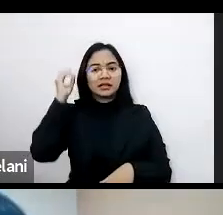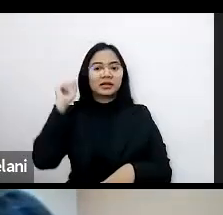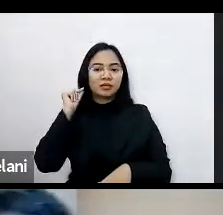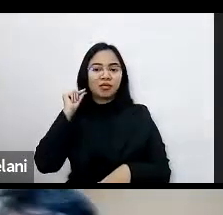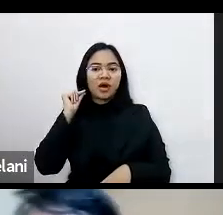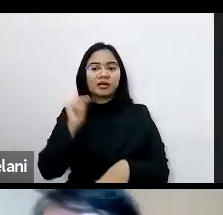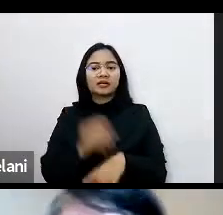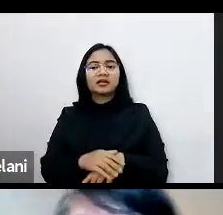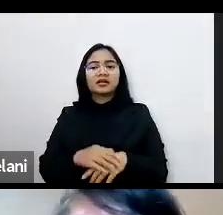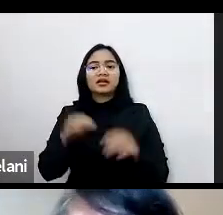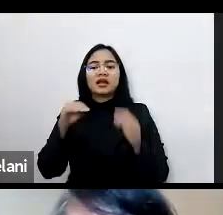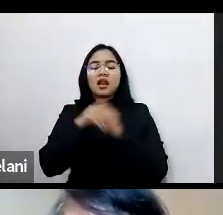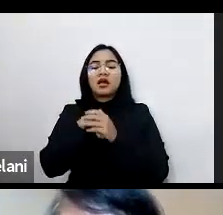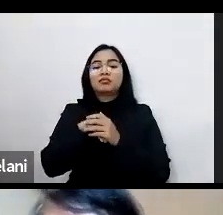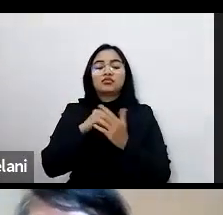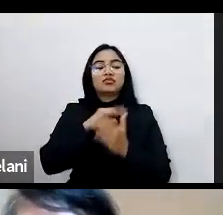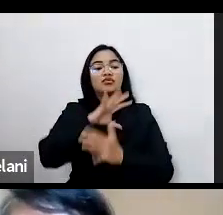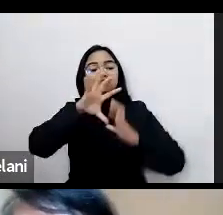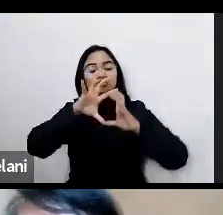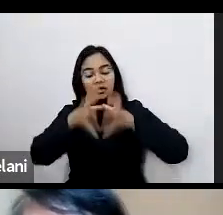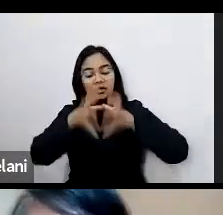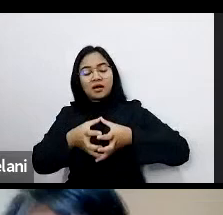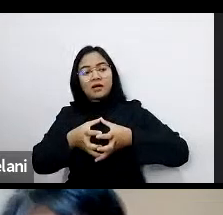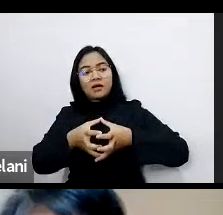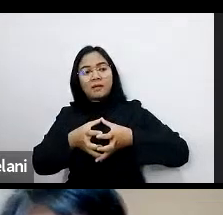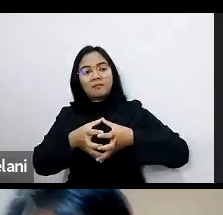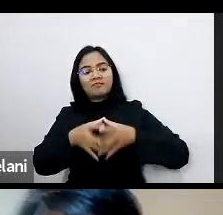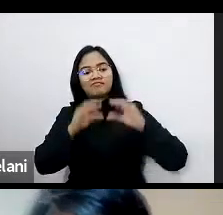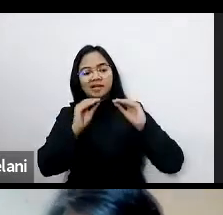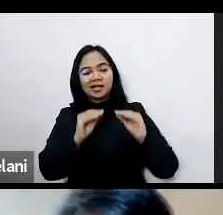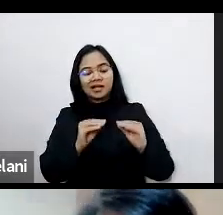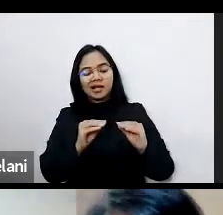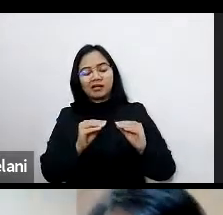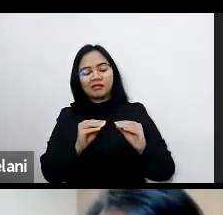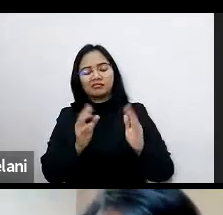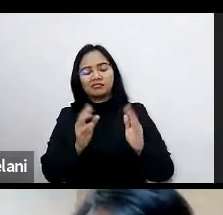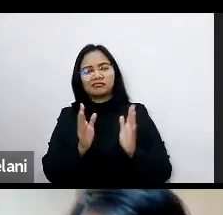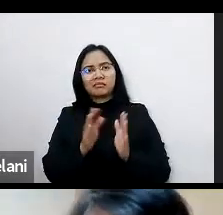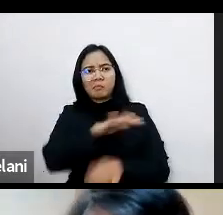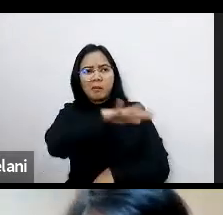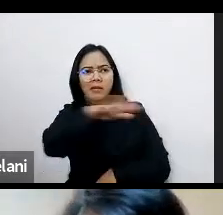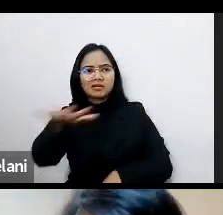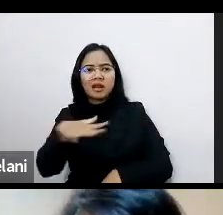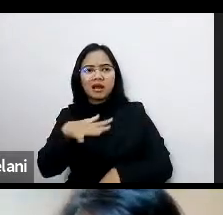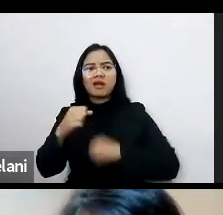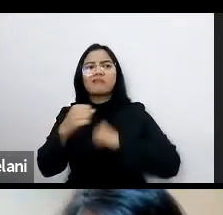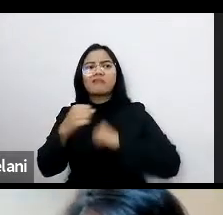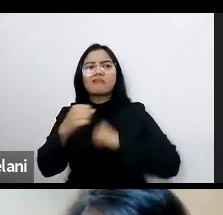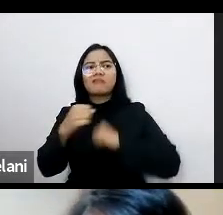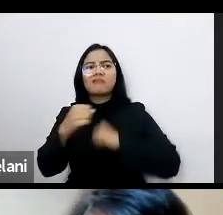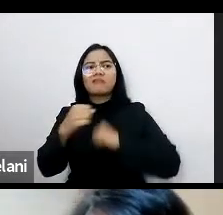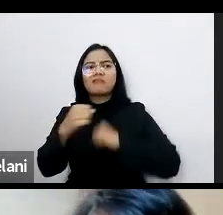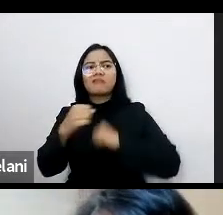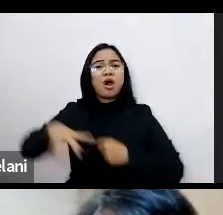itu sendiri maupun dari keluarga, masyarakat, bahkan dari negara. Kira-kira apa aja, Mbak?